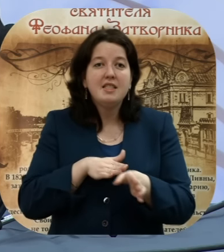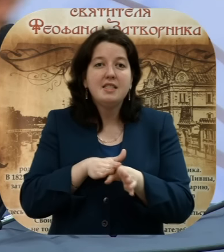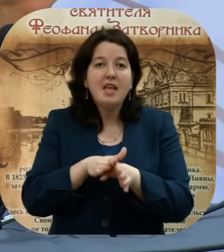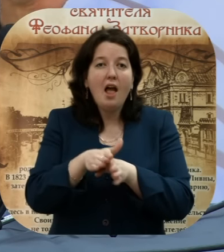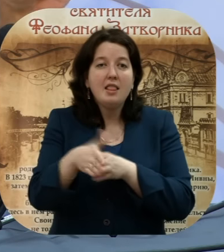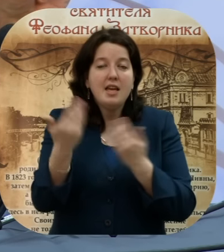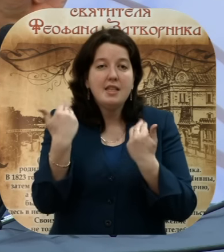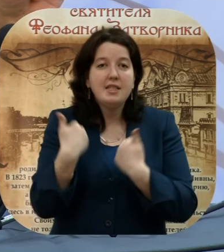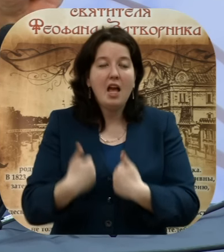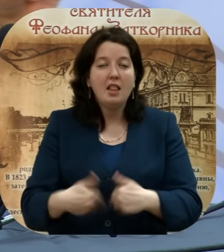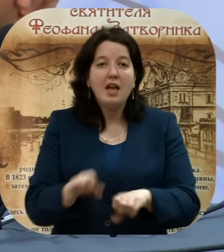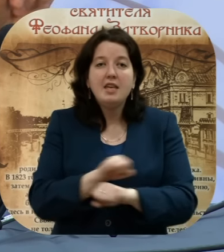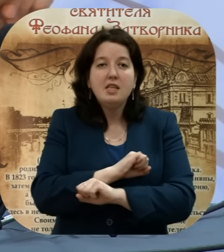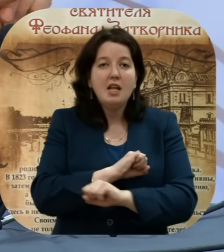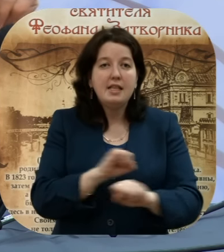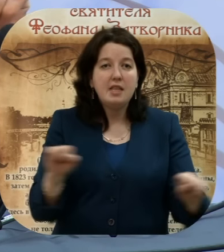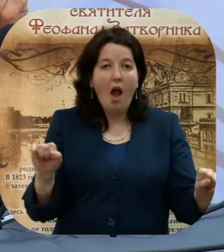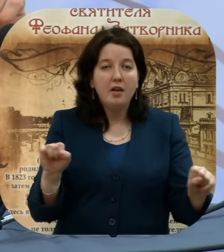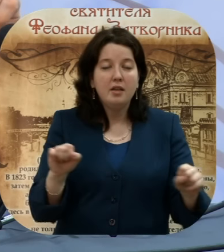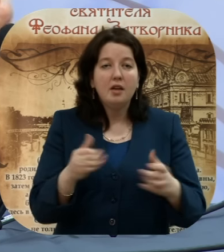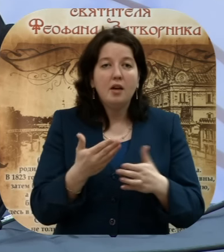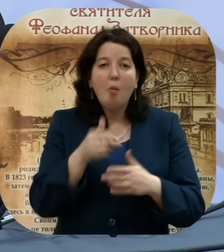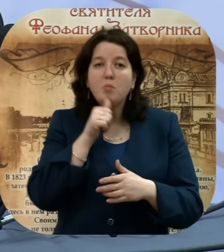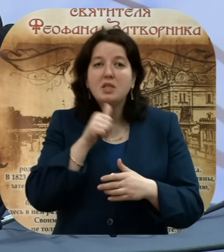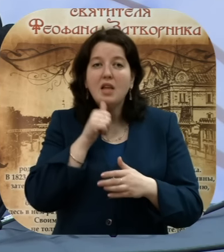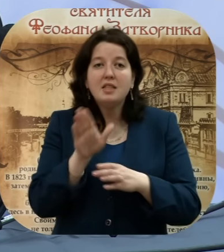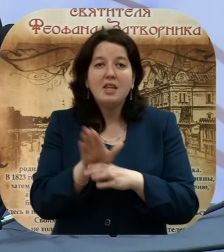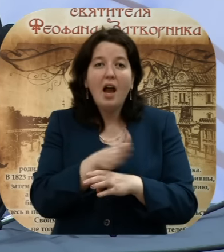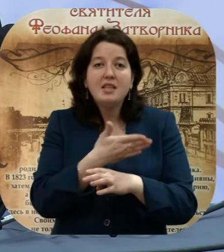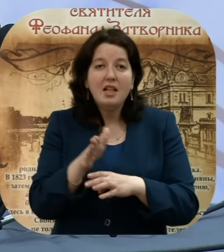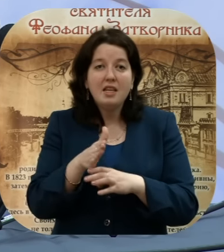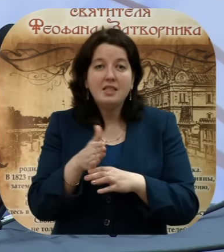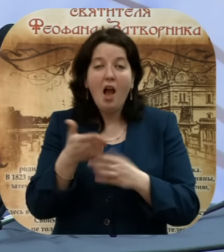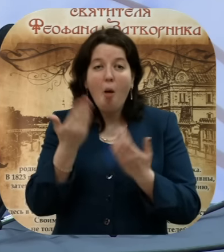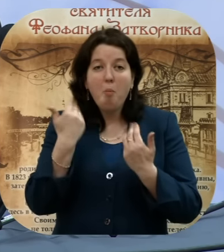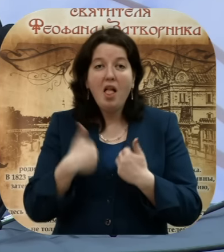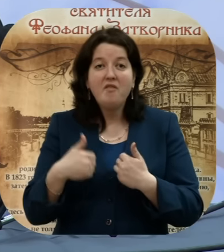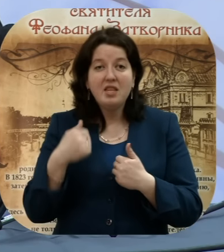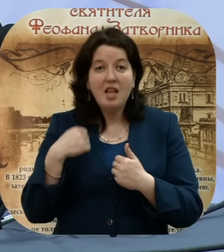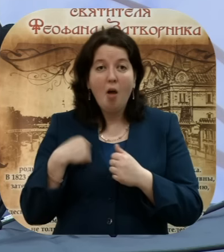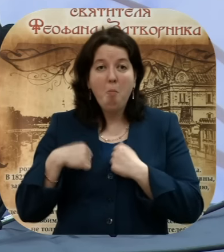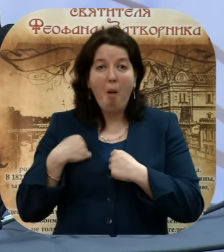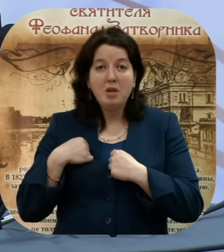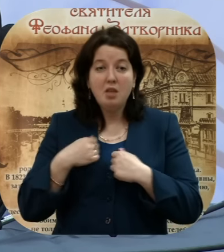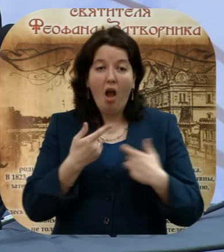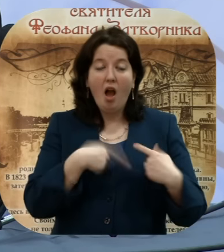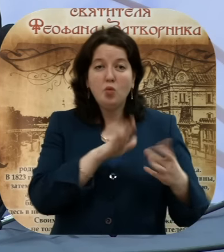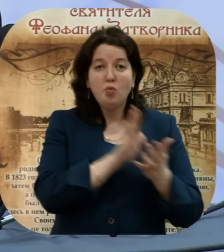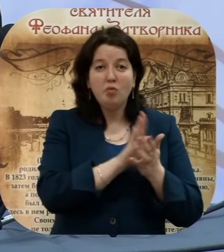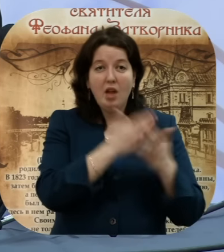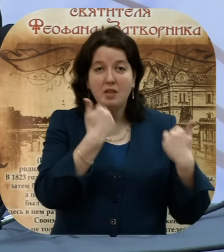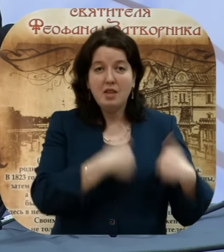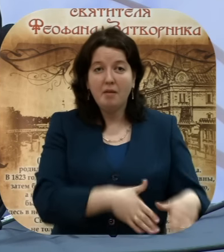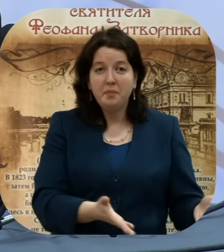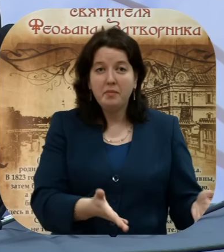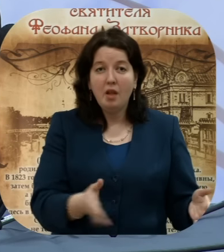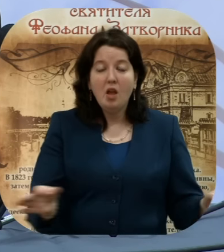И нельзя, так сказать, пытаться одну часть помыть, а другой оставлять грязным.